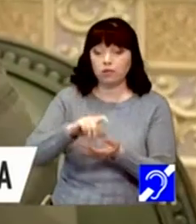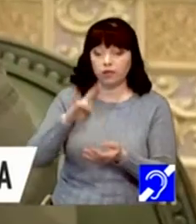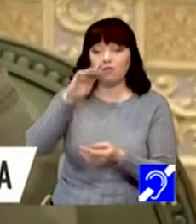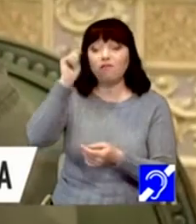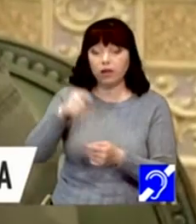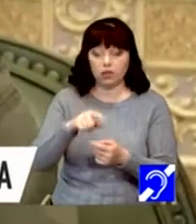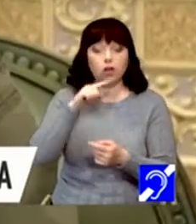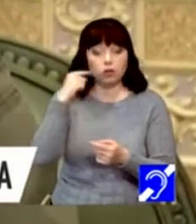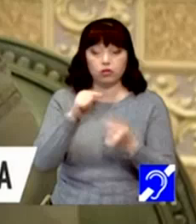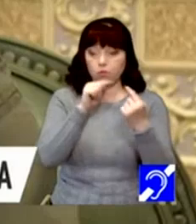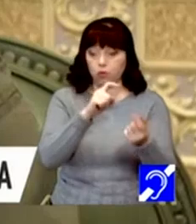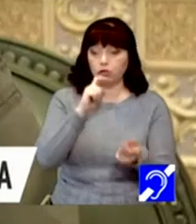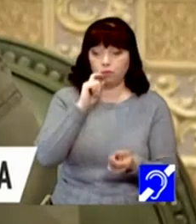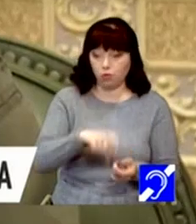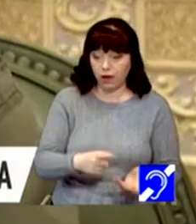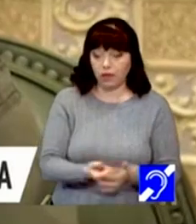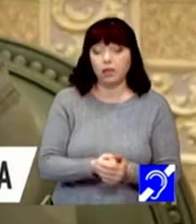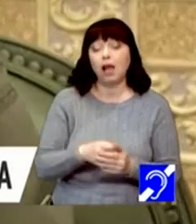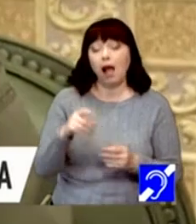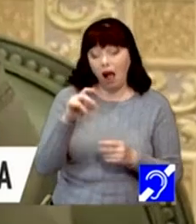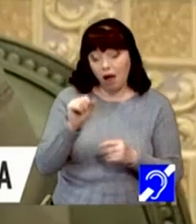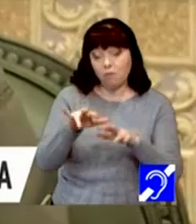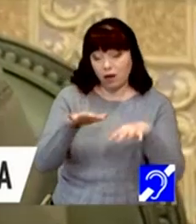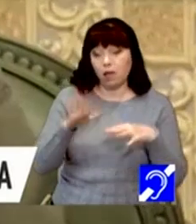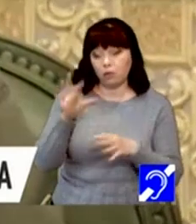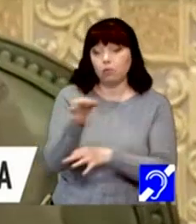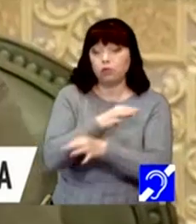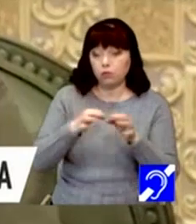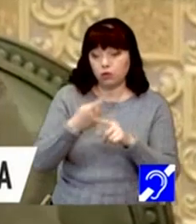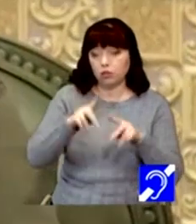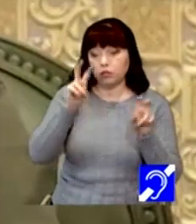Parlamentul bulgar va lua o decizie săptămâna viitoare